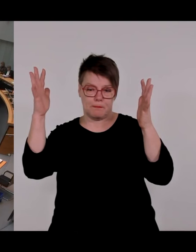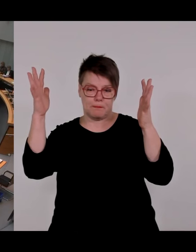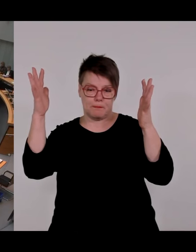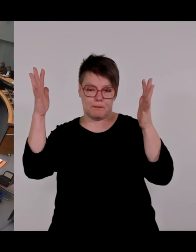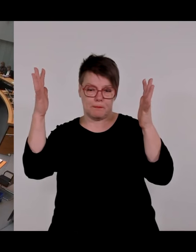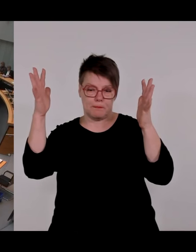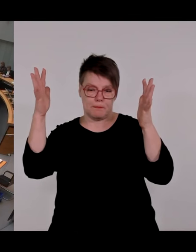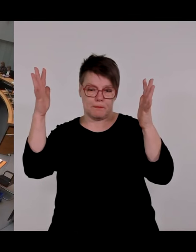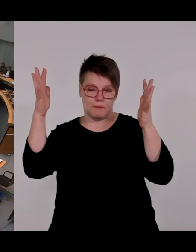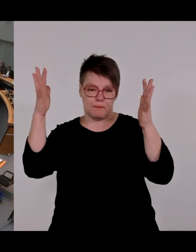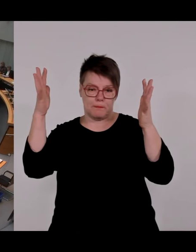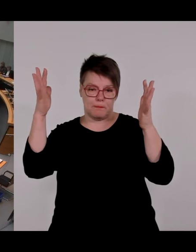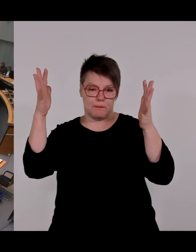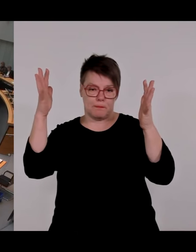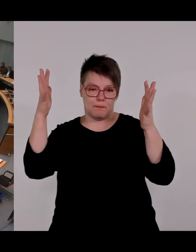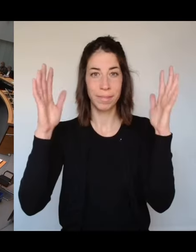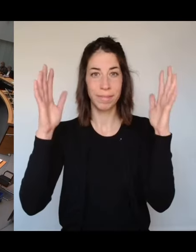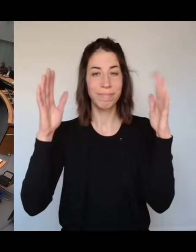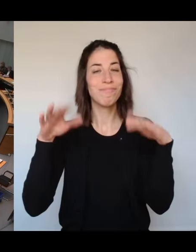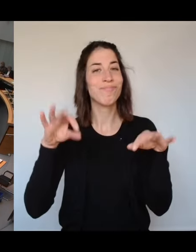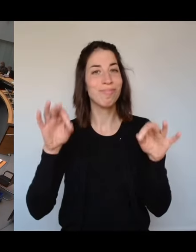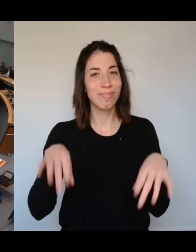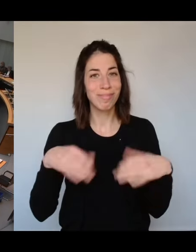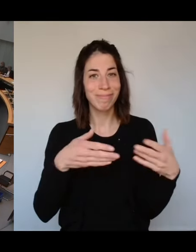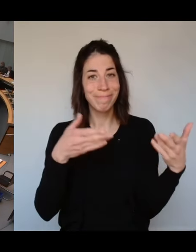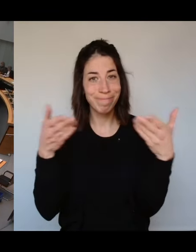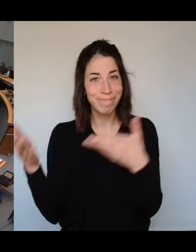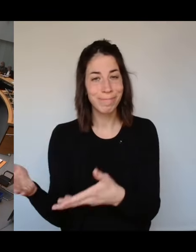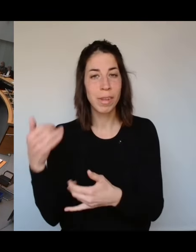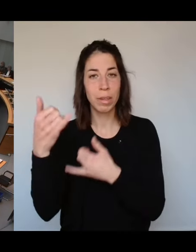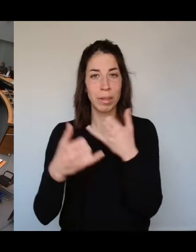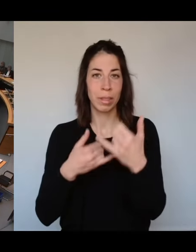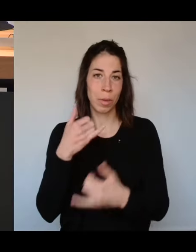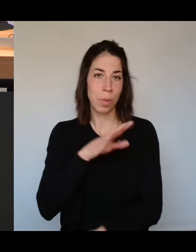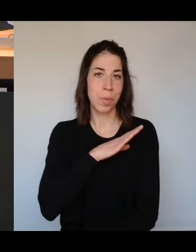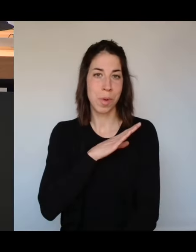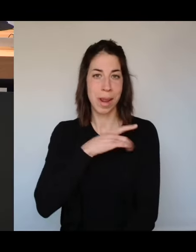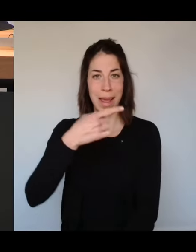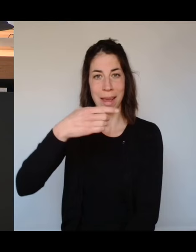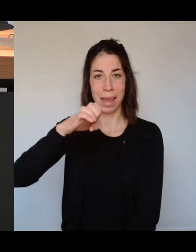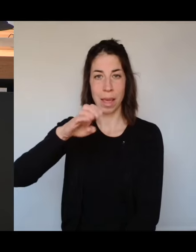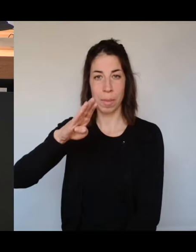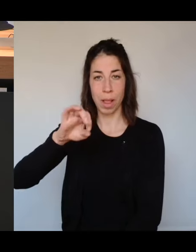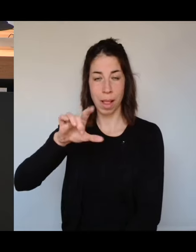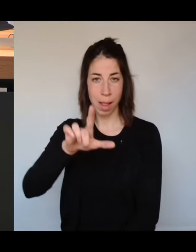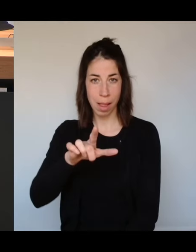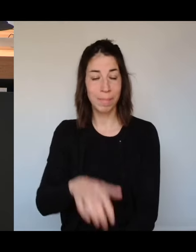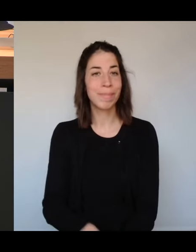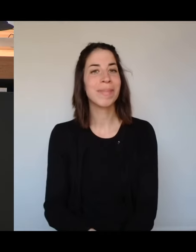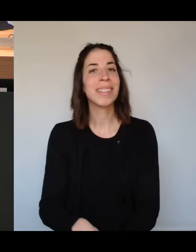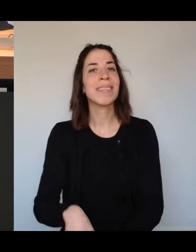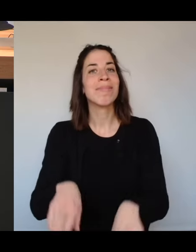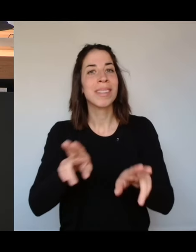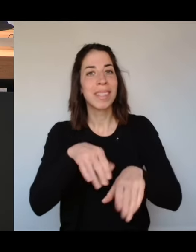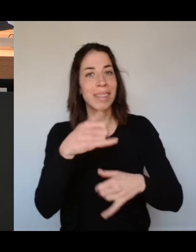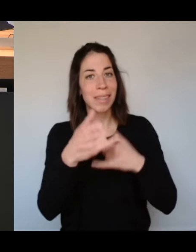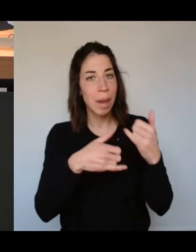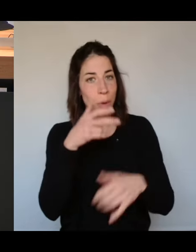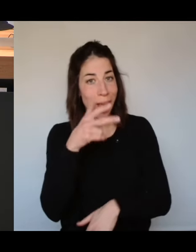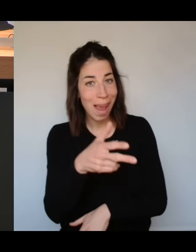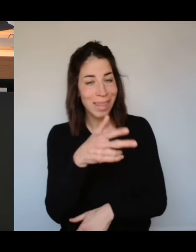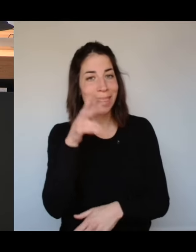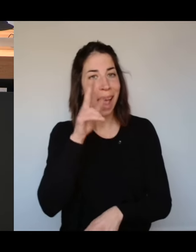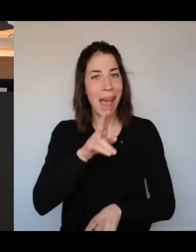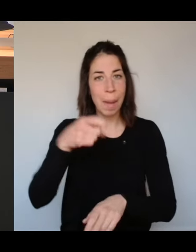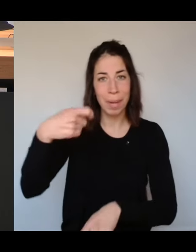Sehr geehrte Damen und Herren, sehr geehrte Abgeordnete, sehr geehrte Präsidentin. Ich habe gestern eine Frühschicht in Kaulsdorf als Pflegepraktikantin gemacht